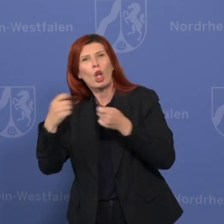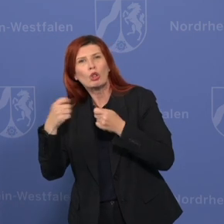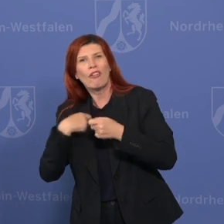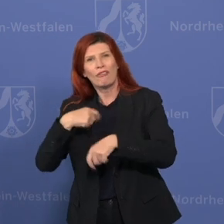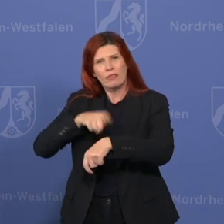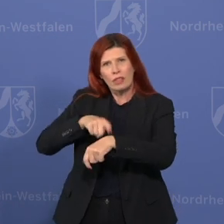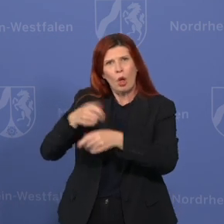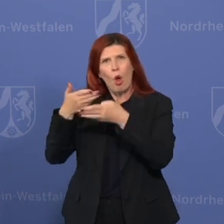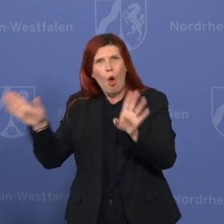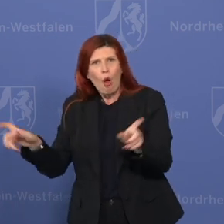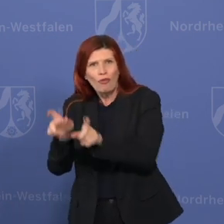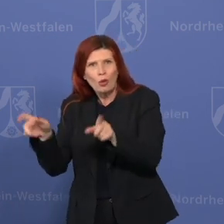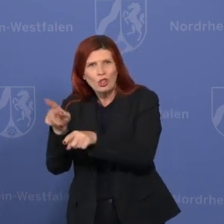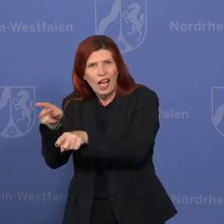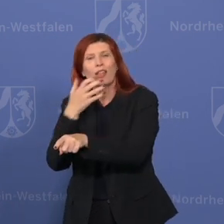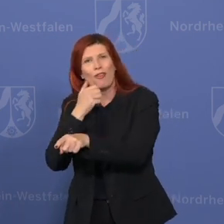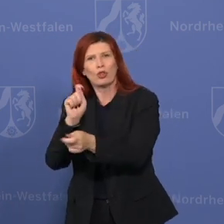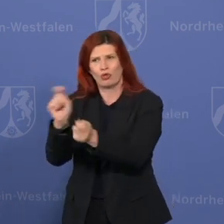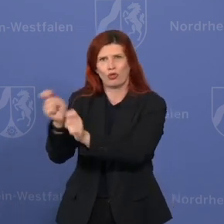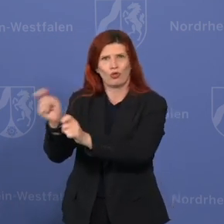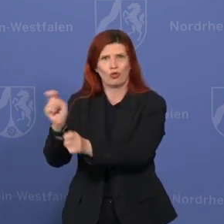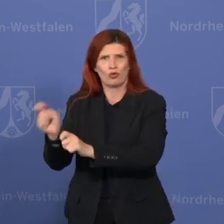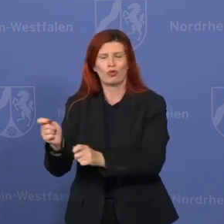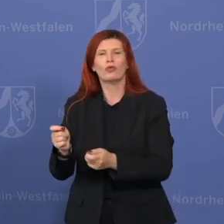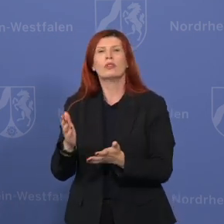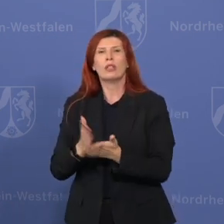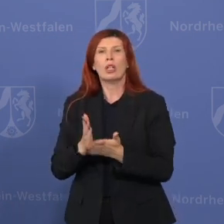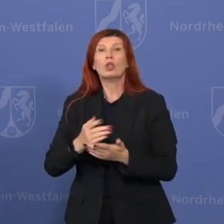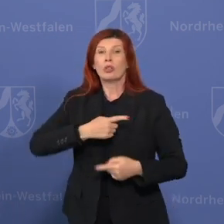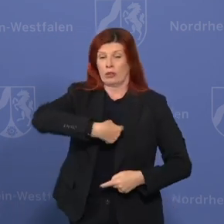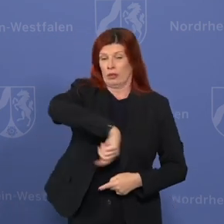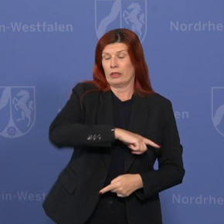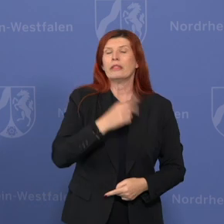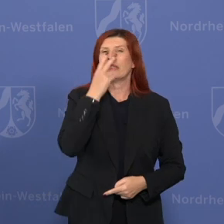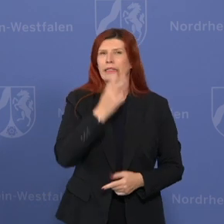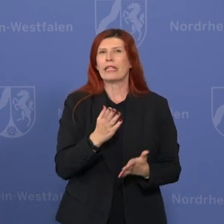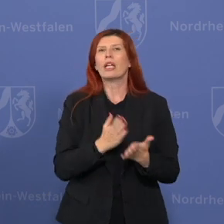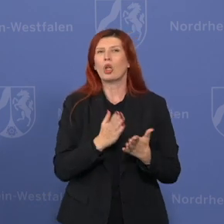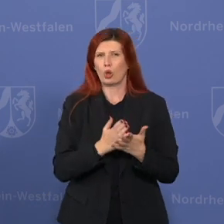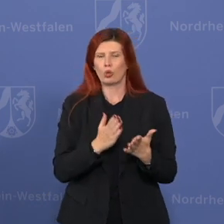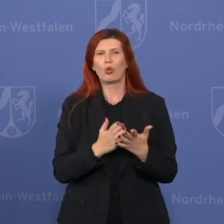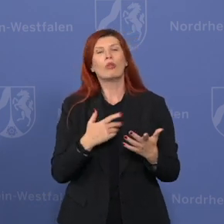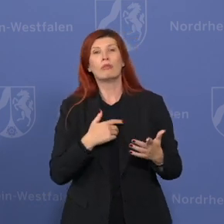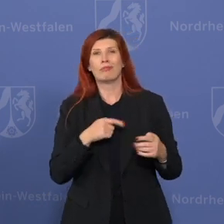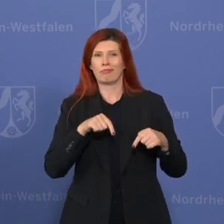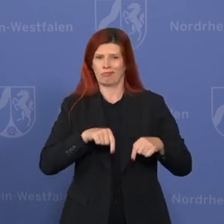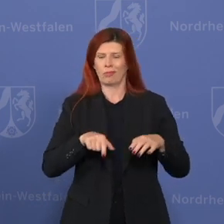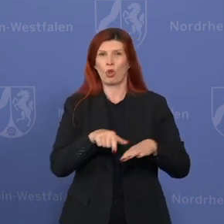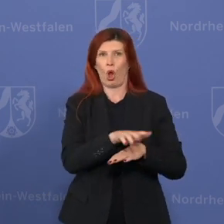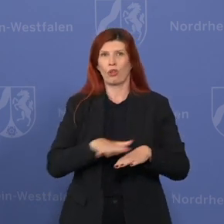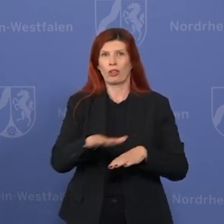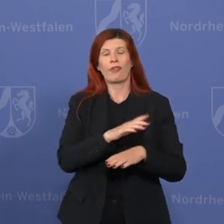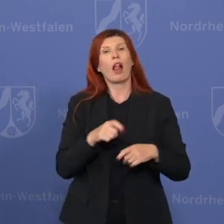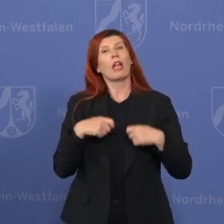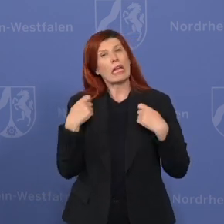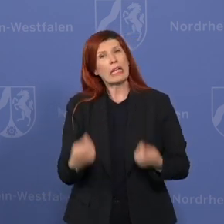Ladenöffnungsregelungen auch an Sonntagen, von denen die Stadträte ja übers Jahr hin Gebrauch machen. Hier gibt es